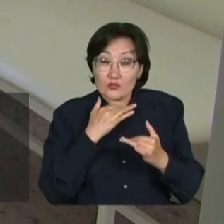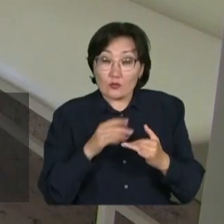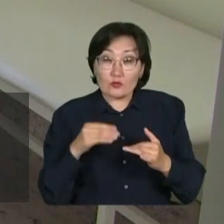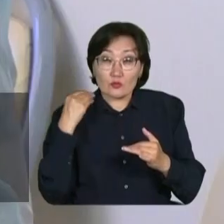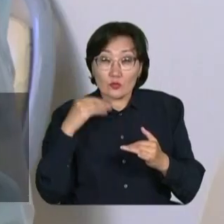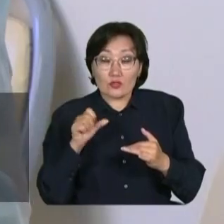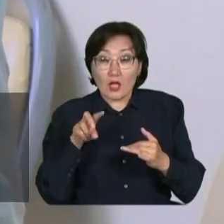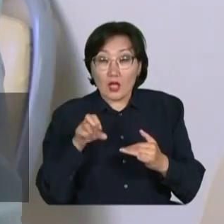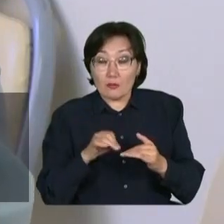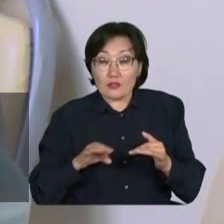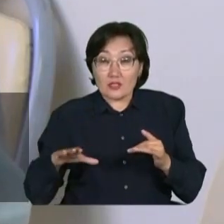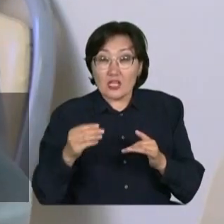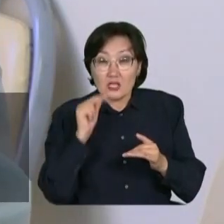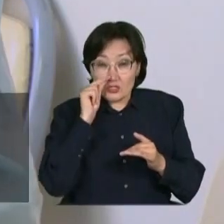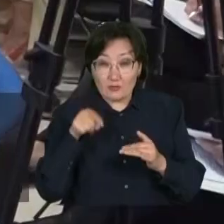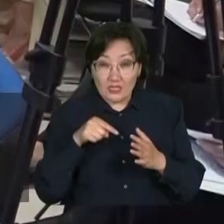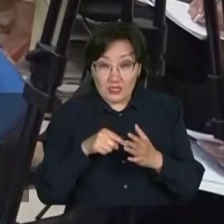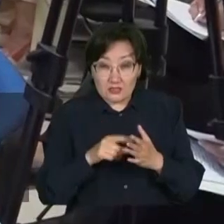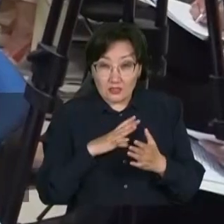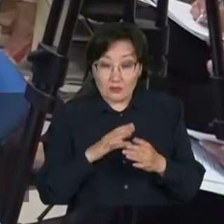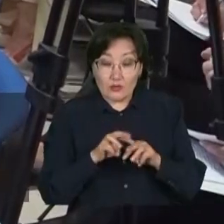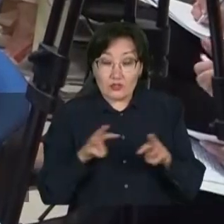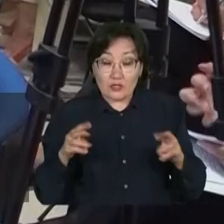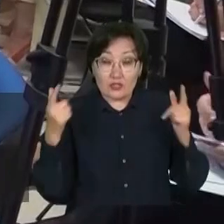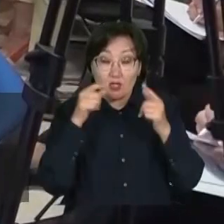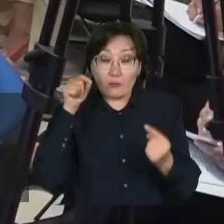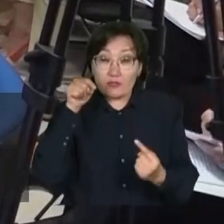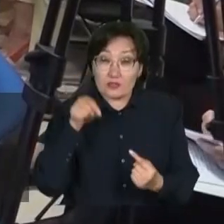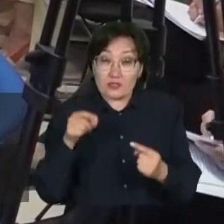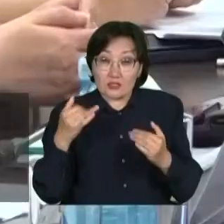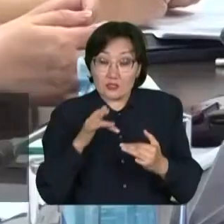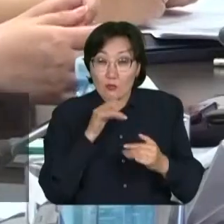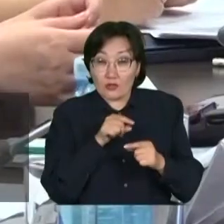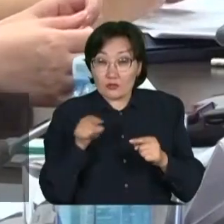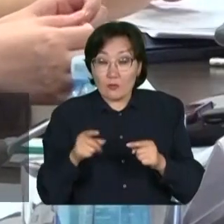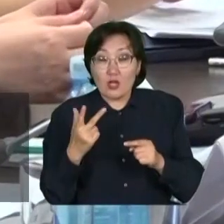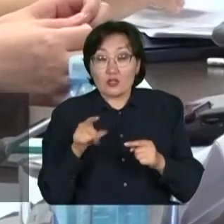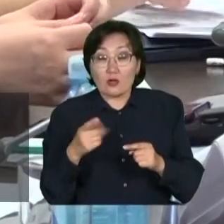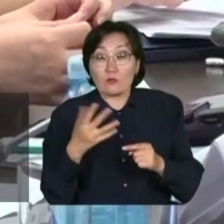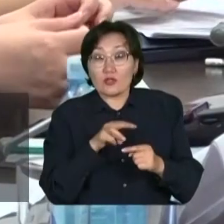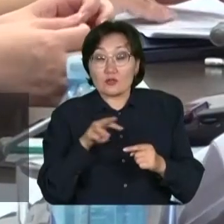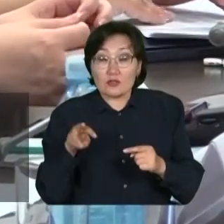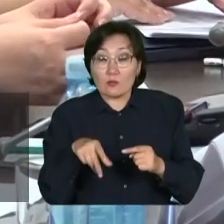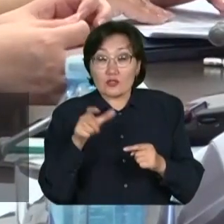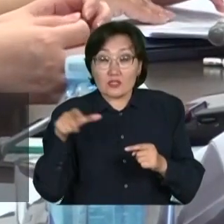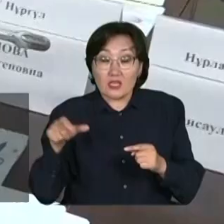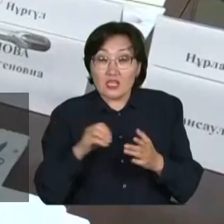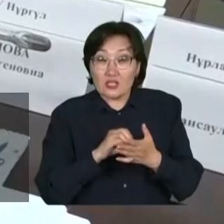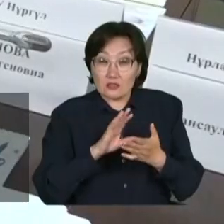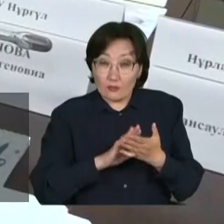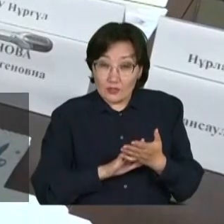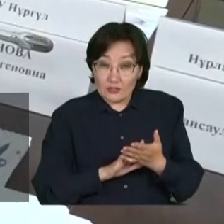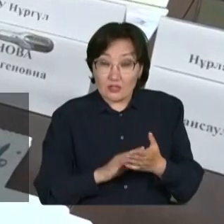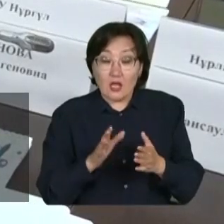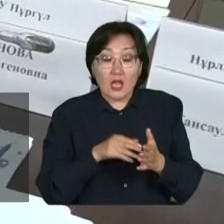Түркістан, Абай облыстары мен Шымкент қаласында екен. Министрлік ақпарына сүйенсек, қазірдің өзінде 3,5 миллионға жуық науқас есепте тұр.